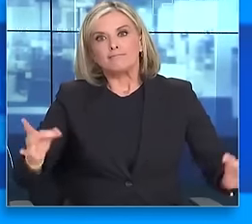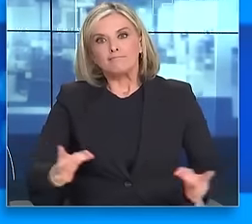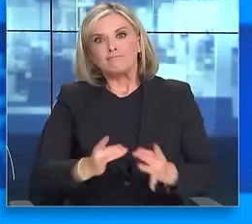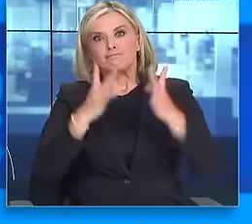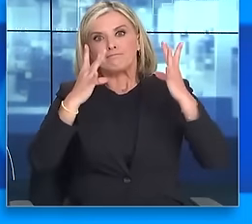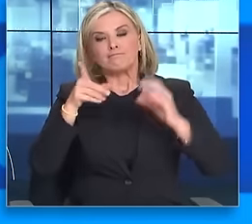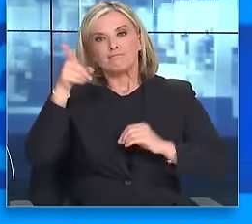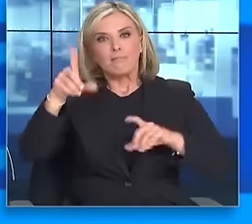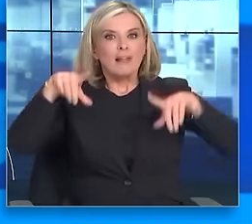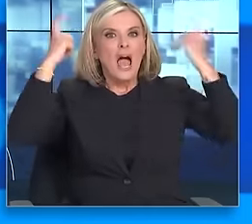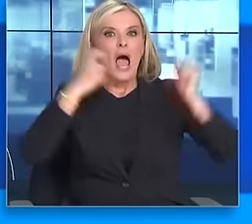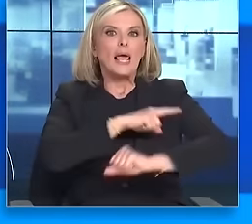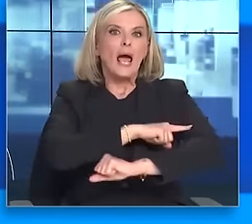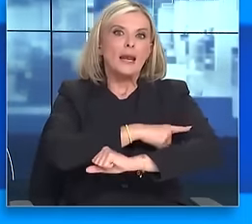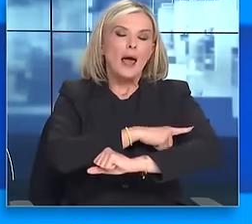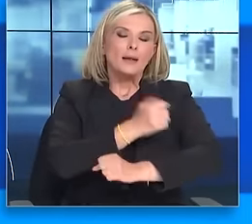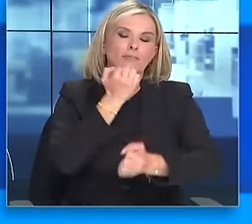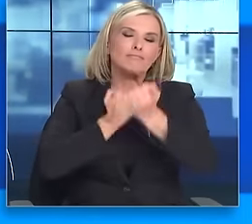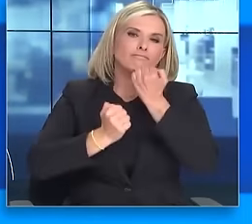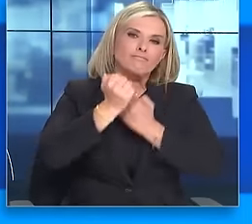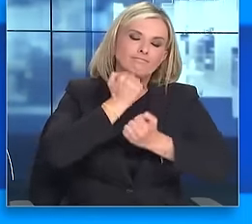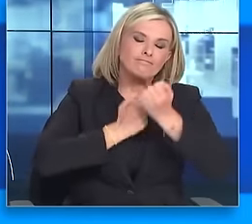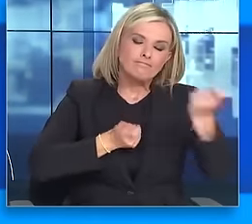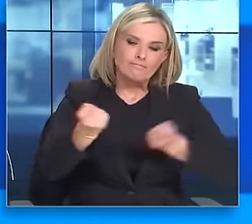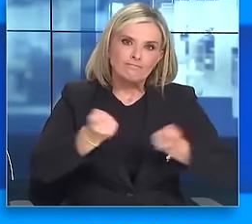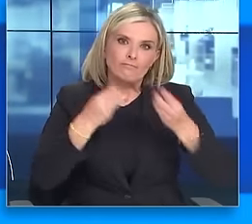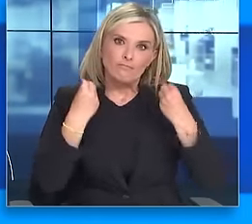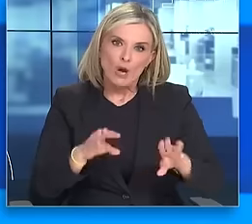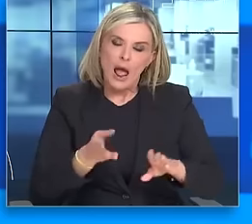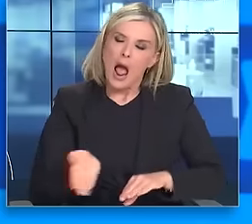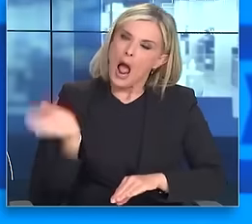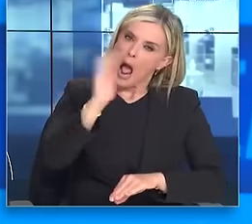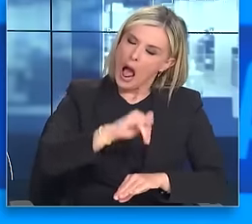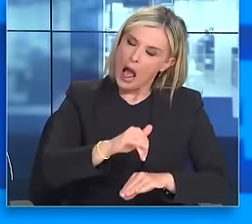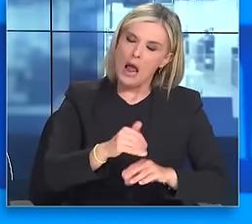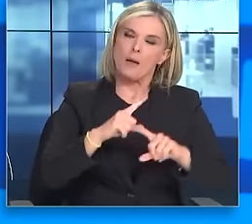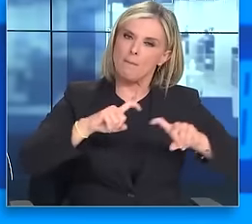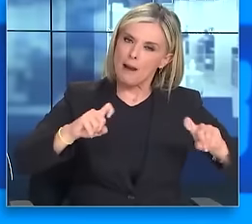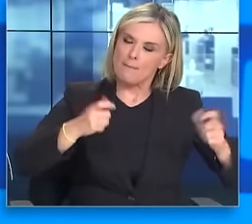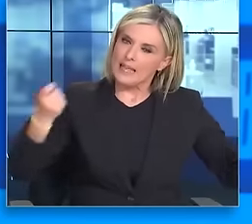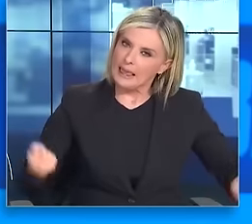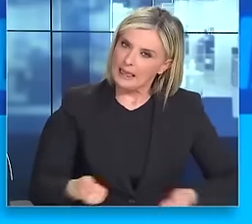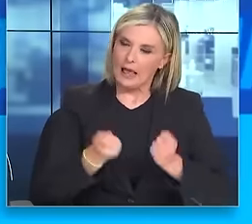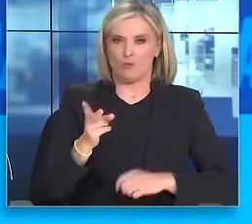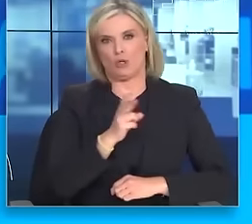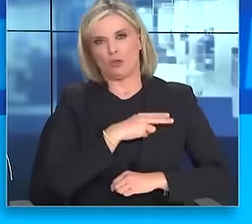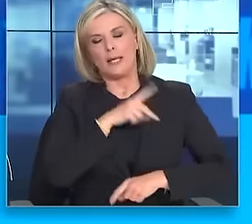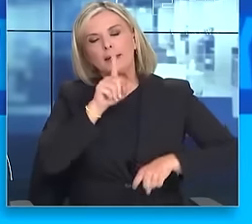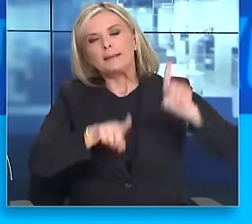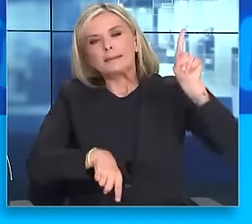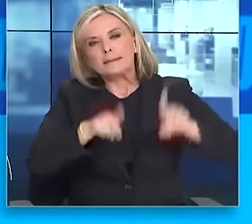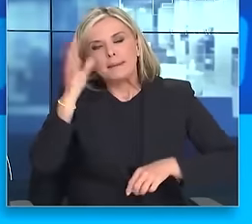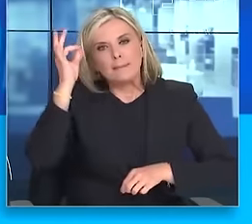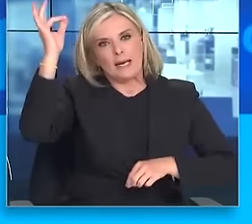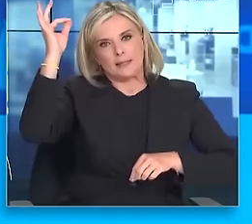είπα, όλα έγιναν λάθος. Υπάρχουν πάρα πολλές άλλες περιπτώσεις όπου τα πράγματα γίνονται σωστά. Λοιπόν, να δούμε λίγο το θέμα